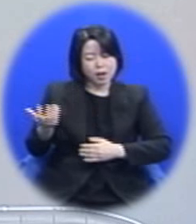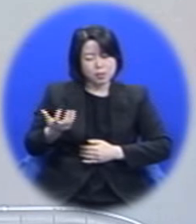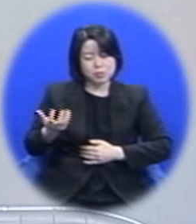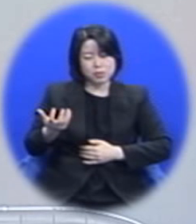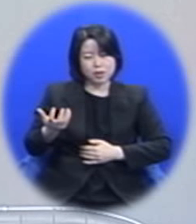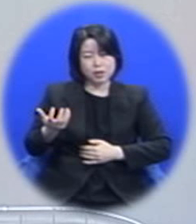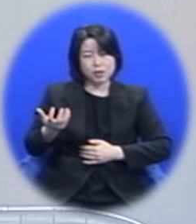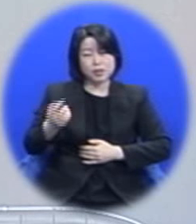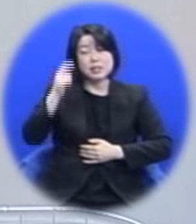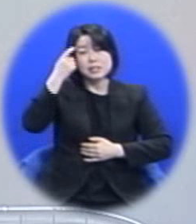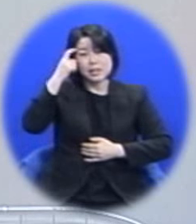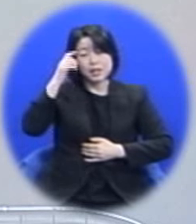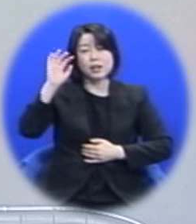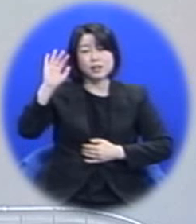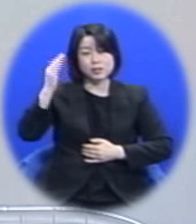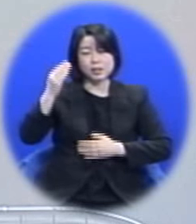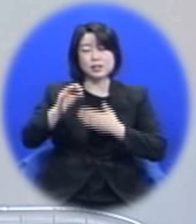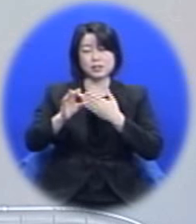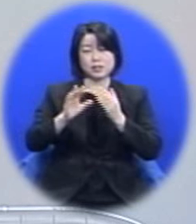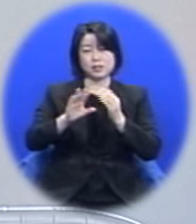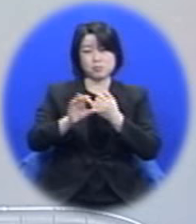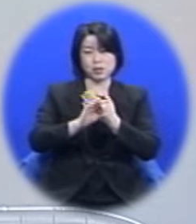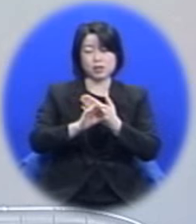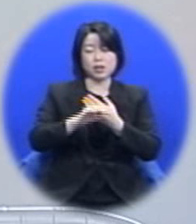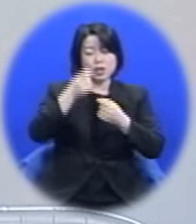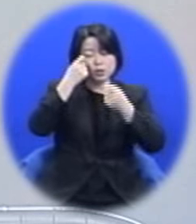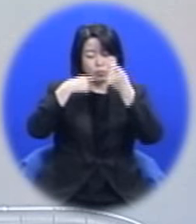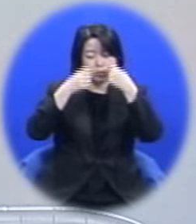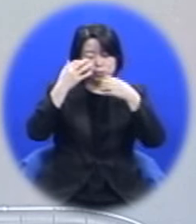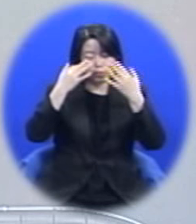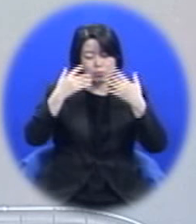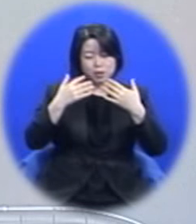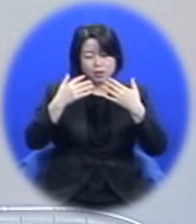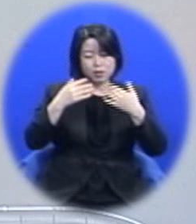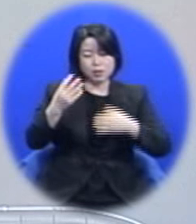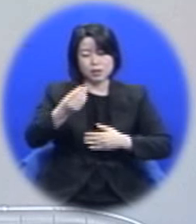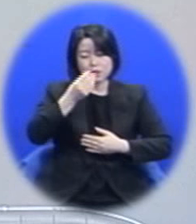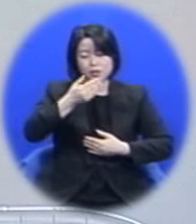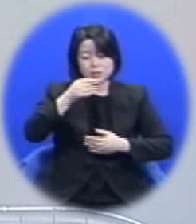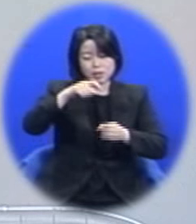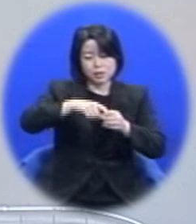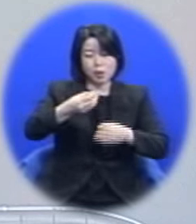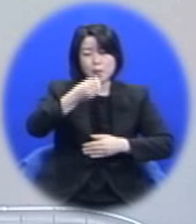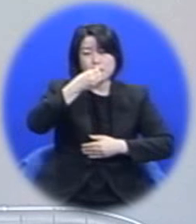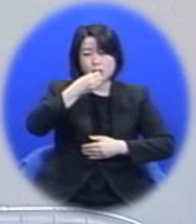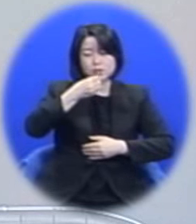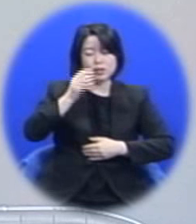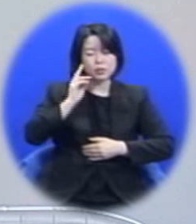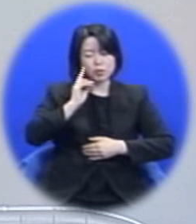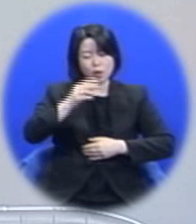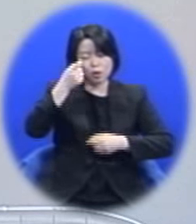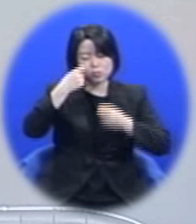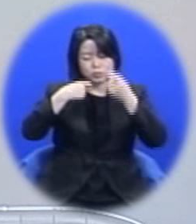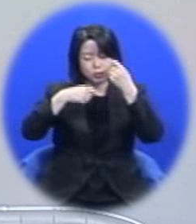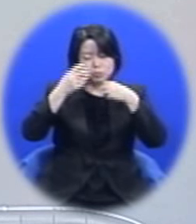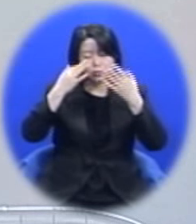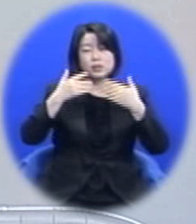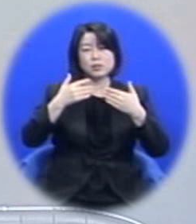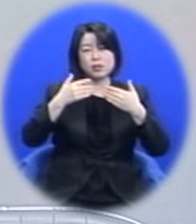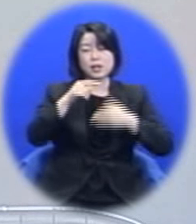눈물이 나요. 성찬떡을 먹으면서 너무 눈물이 나요. 근데 그때 제